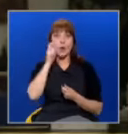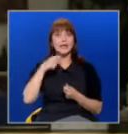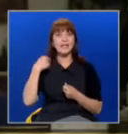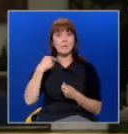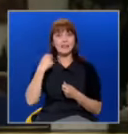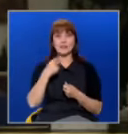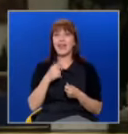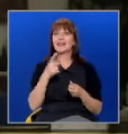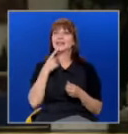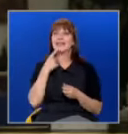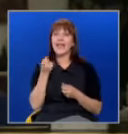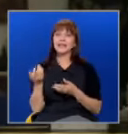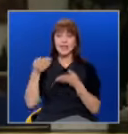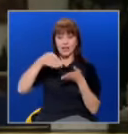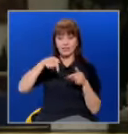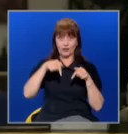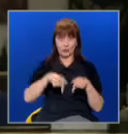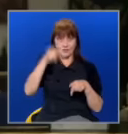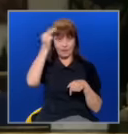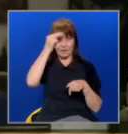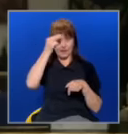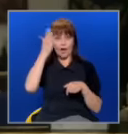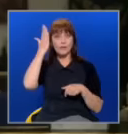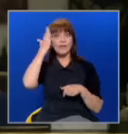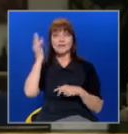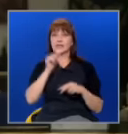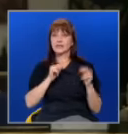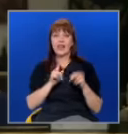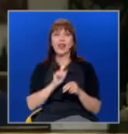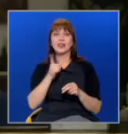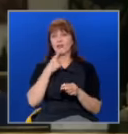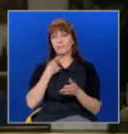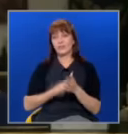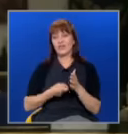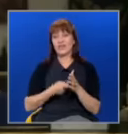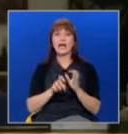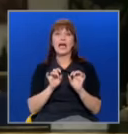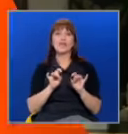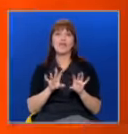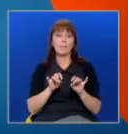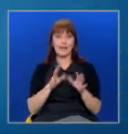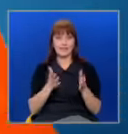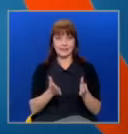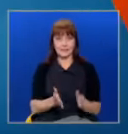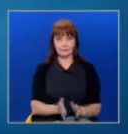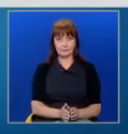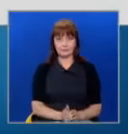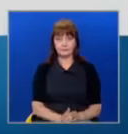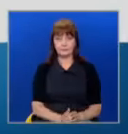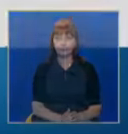Украинският президент Зеленски идва в България. От Министерския съвет не потвърдиха информацията.